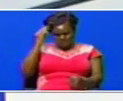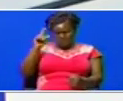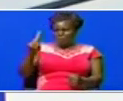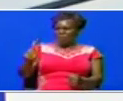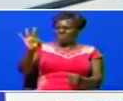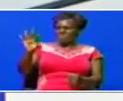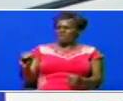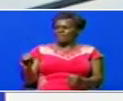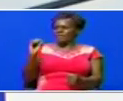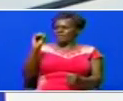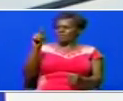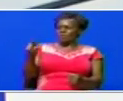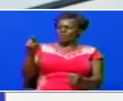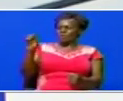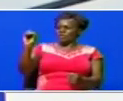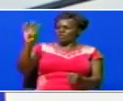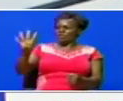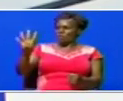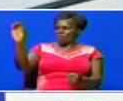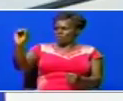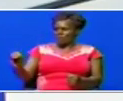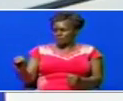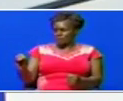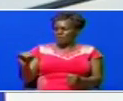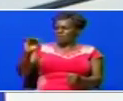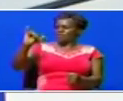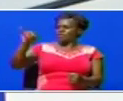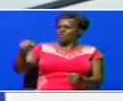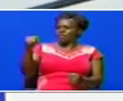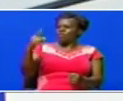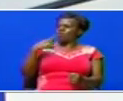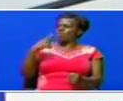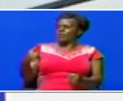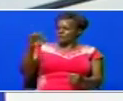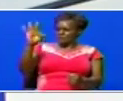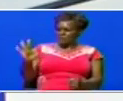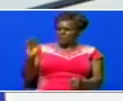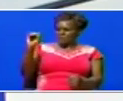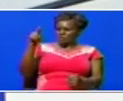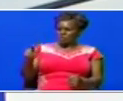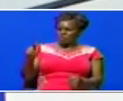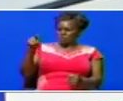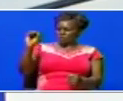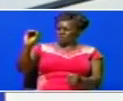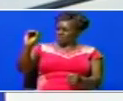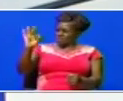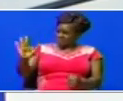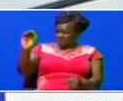130, 0.04%. Shakalaka Jirongo, 103,